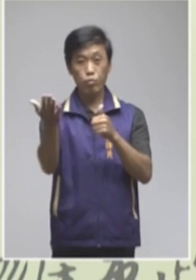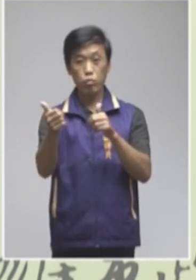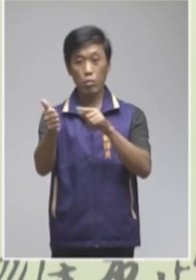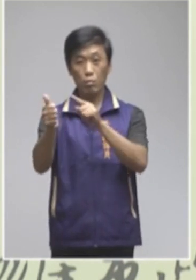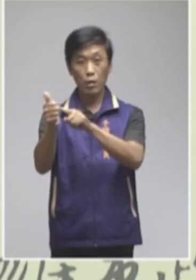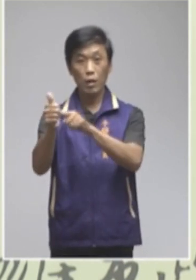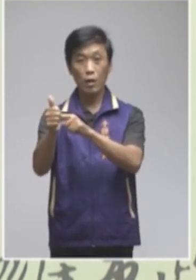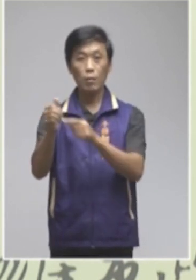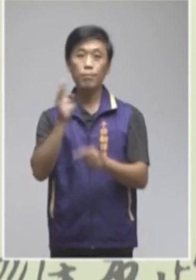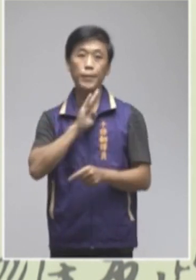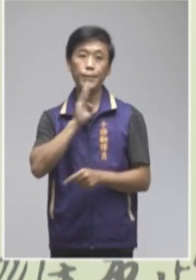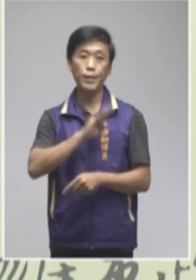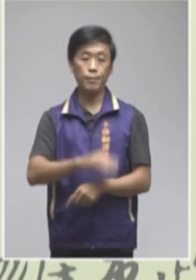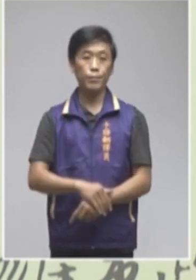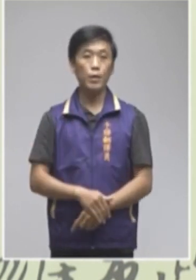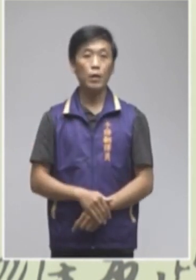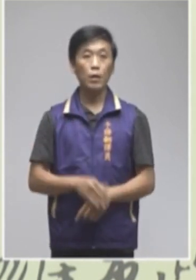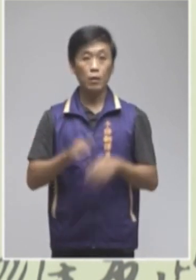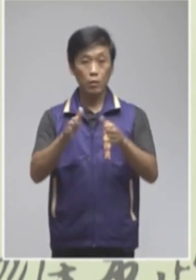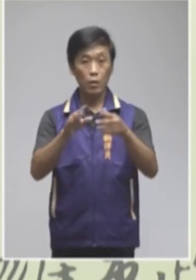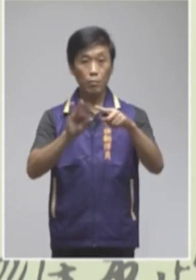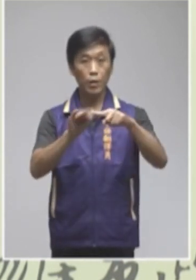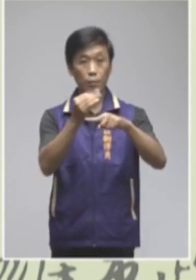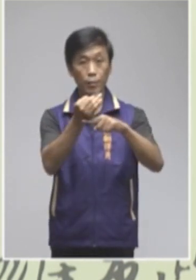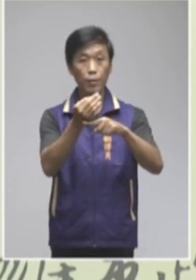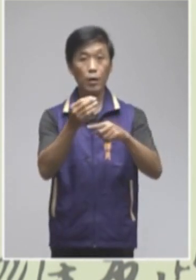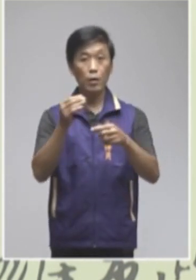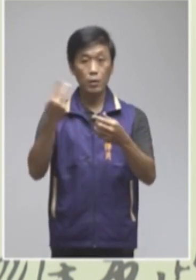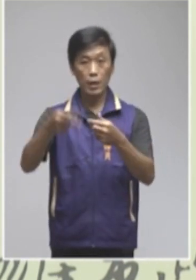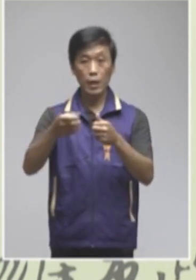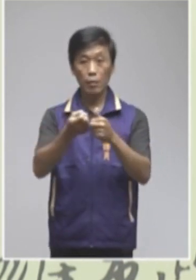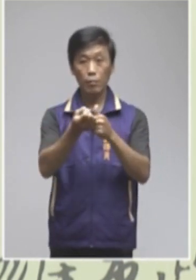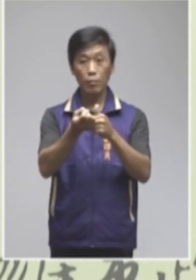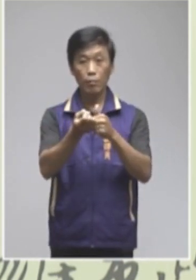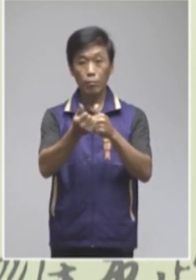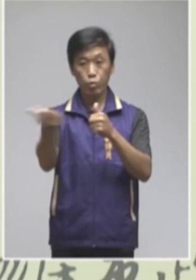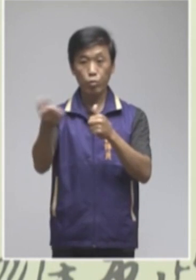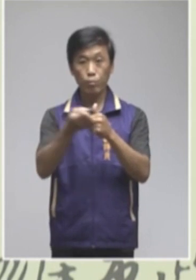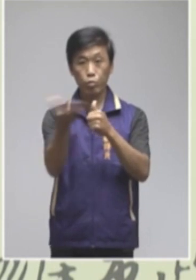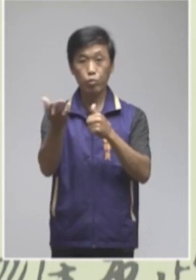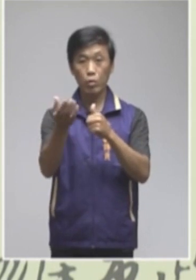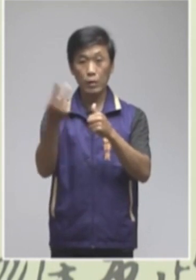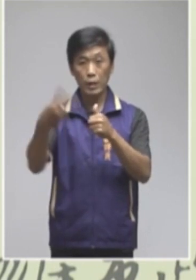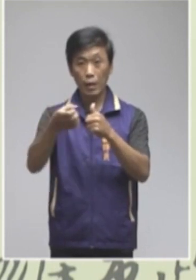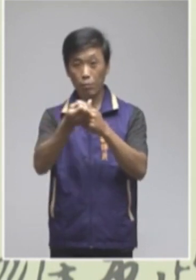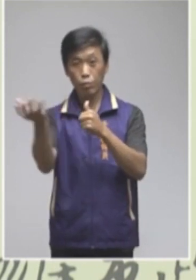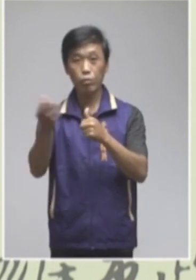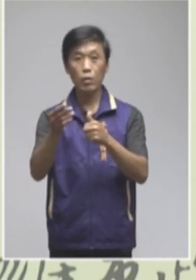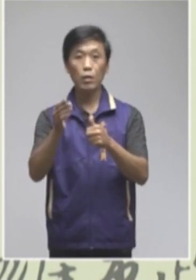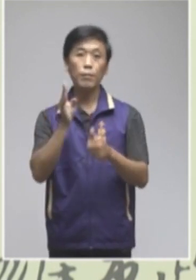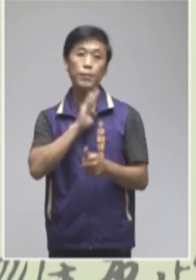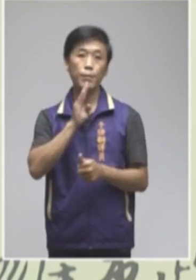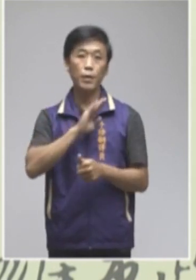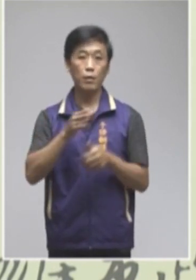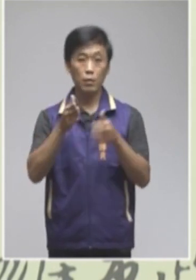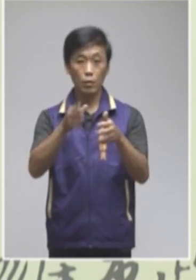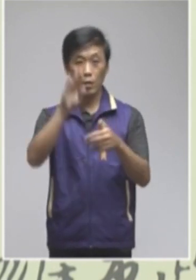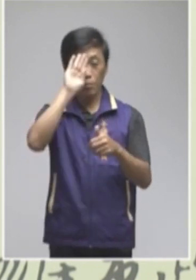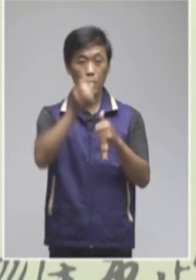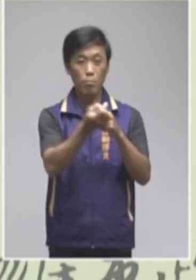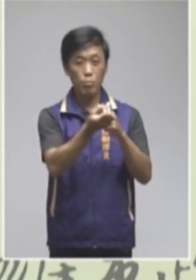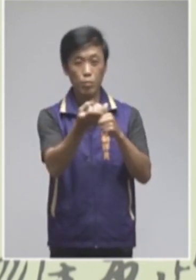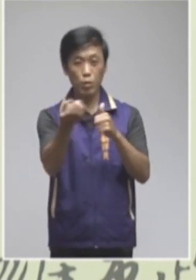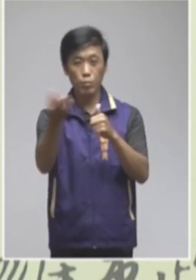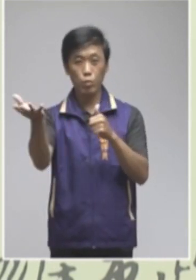效，所以从几率来讲，他又传染给其他人就不存在，所以这样的话就会让这个流行逐渐